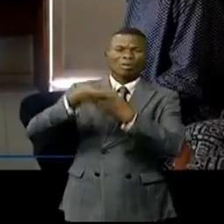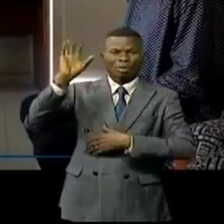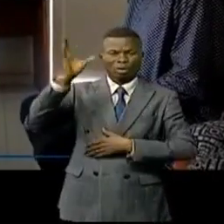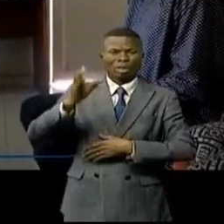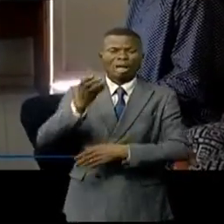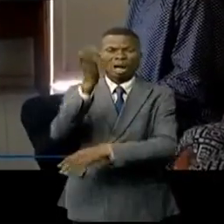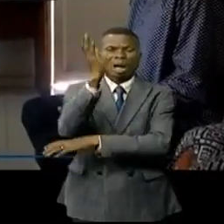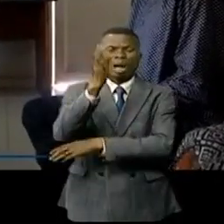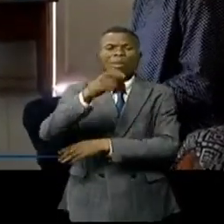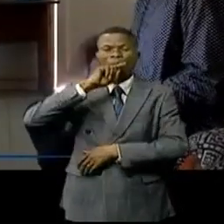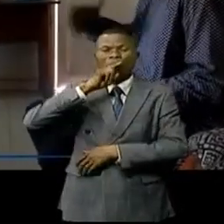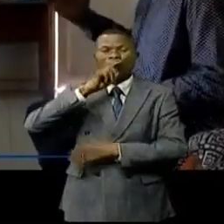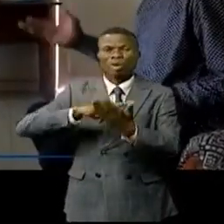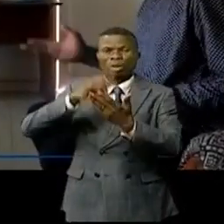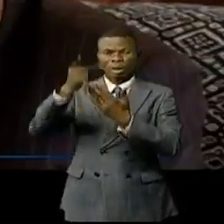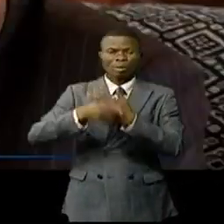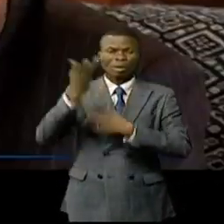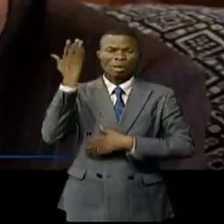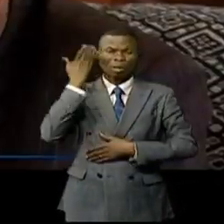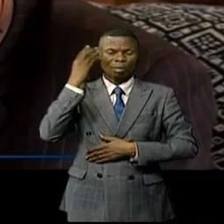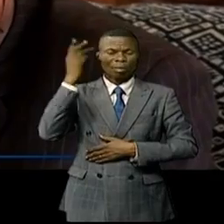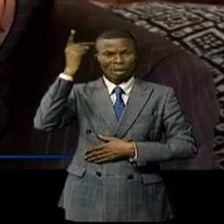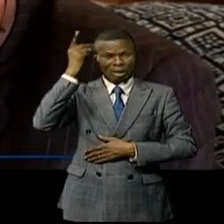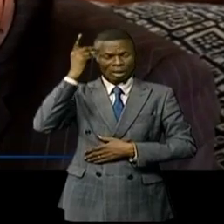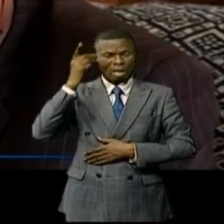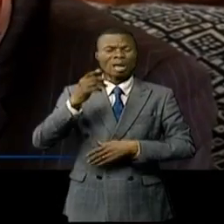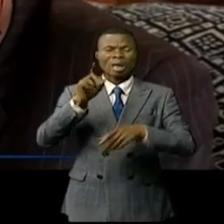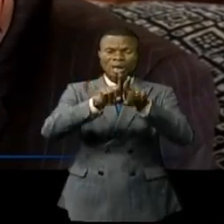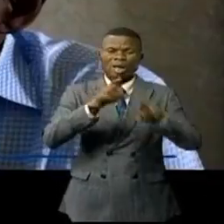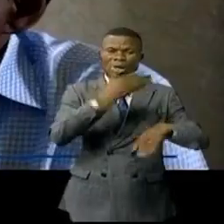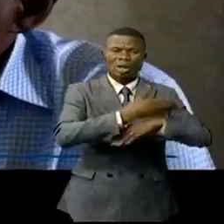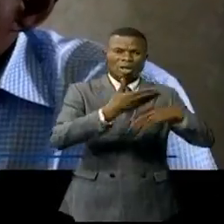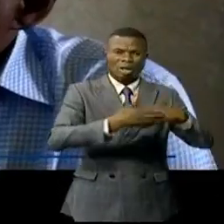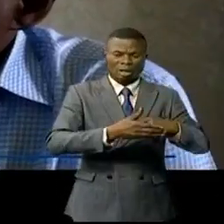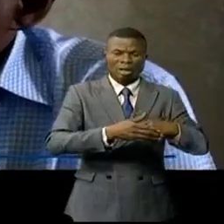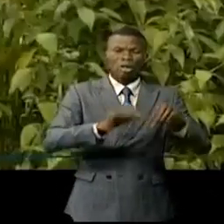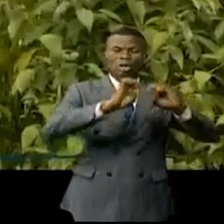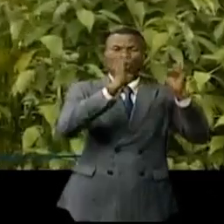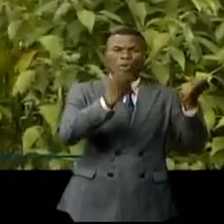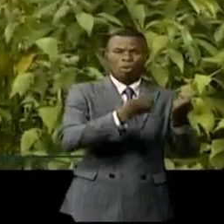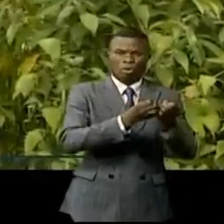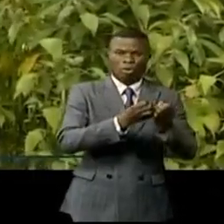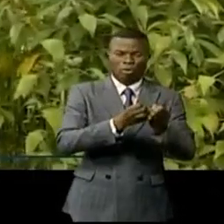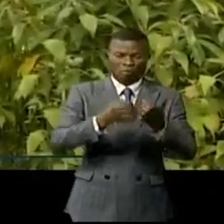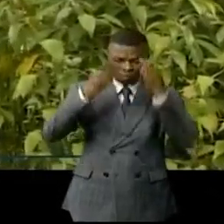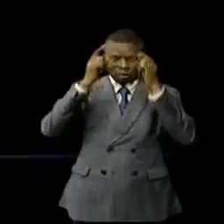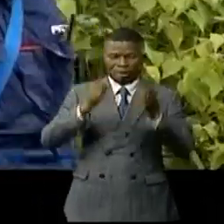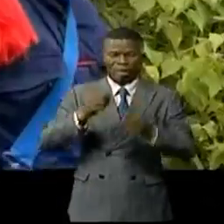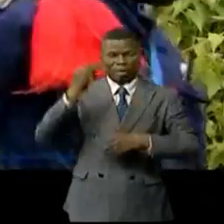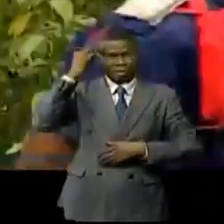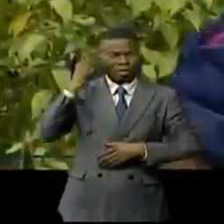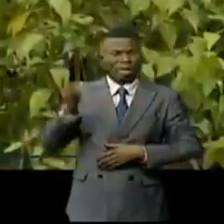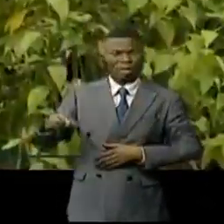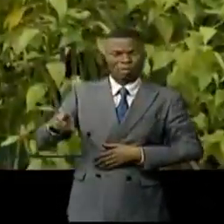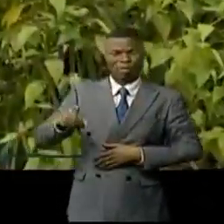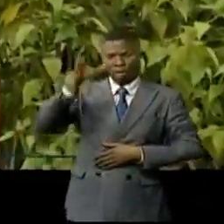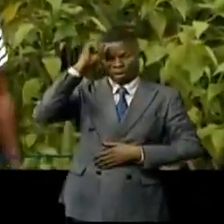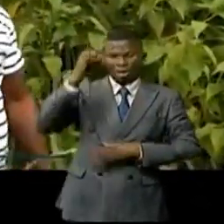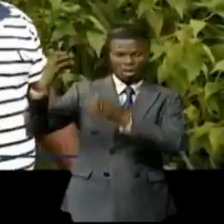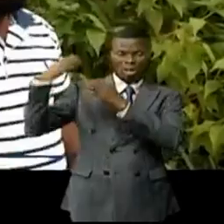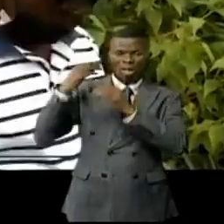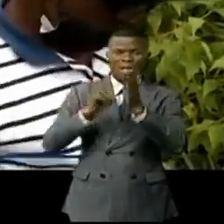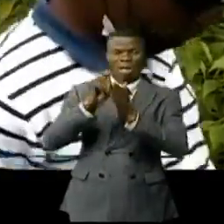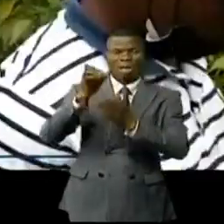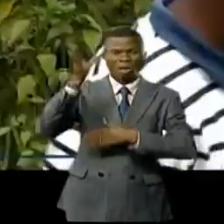plantées dans le projet Papakine et celles réalisées par le PROADER. La descente du ministre provincial du Kwilu en charge du